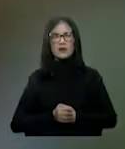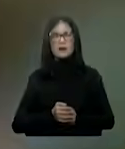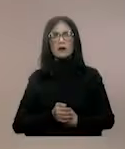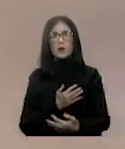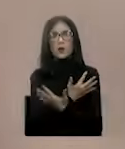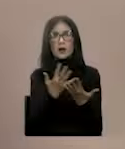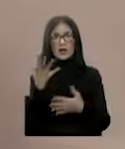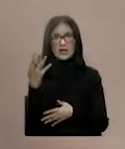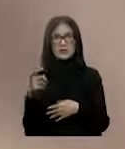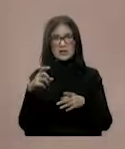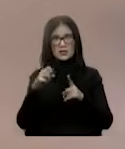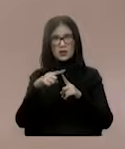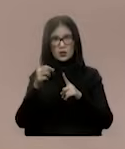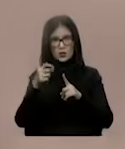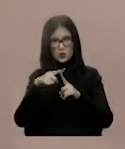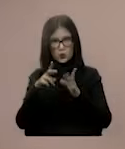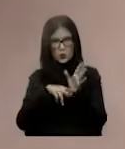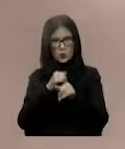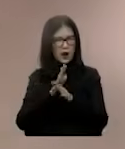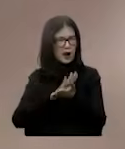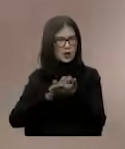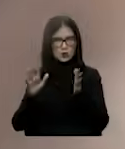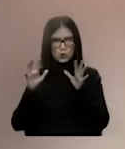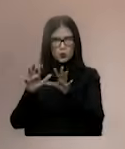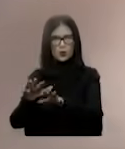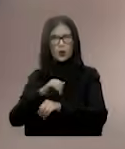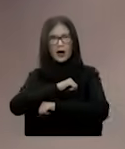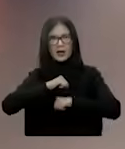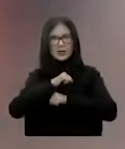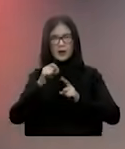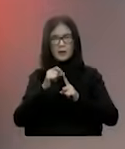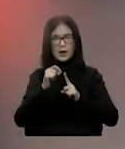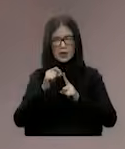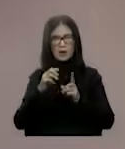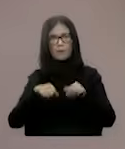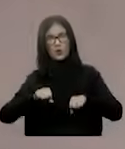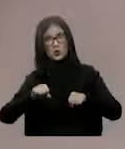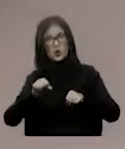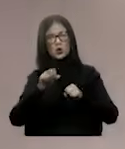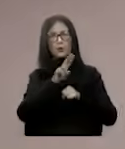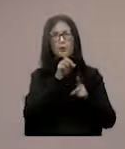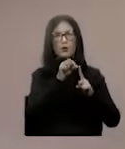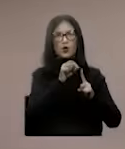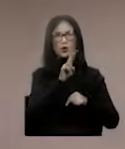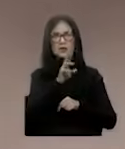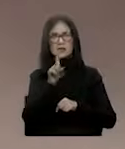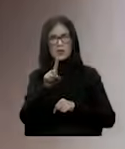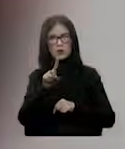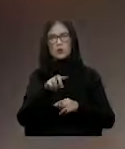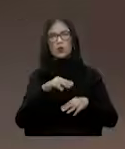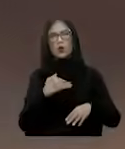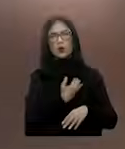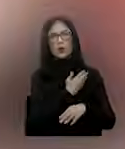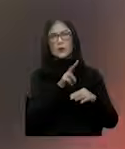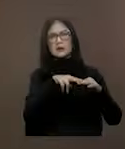Warga desa Cotrung panik dan langsung mengerubungi atlet para motor PON 21 asal Jakarta. Korban jatuh di rumah warga